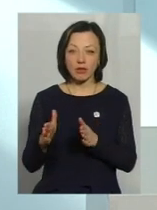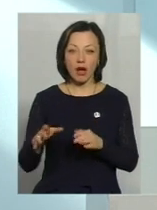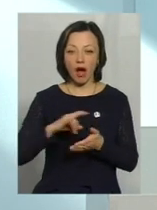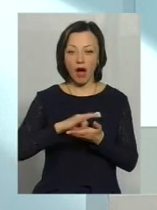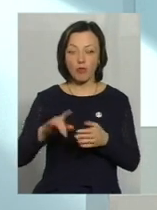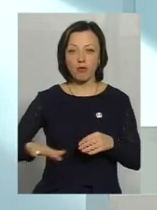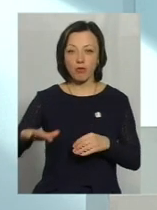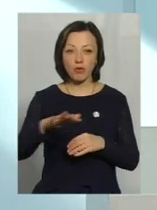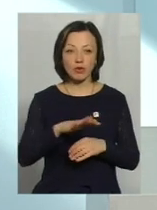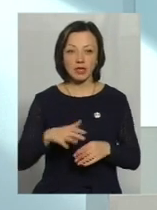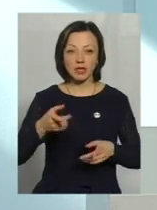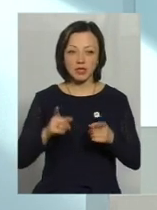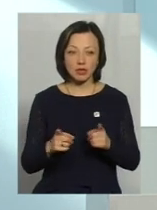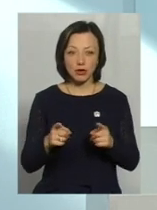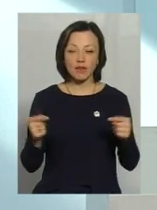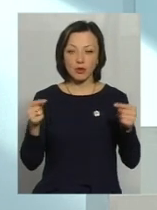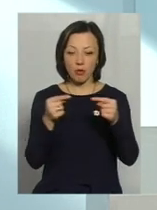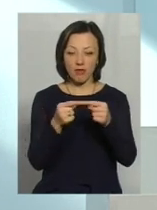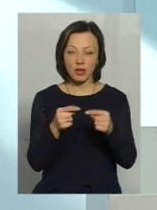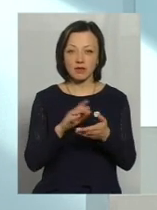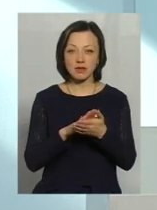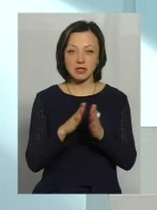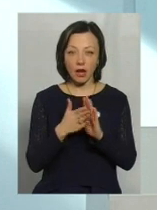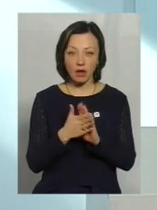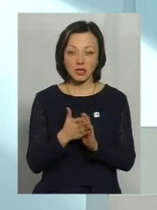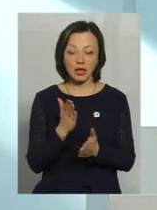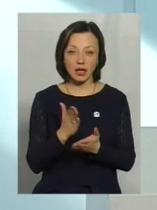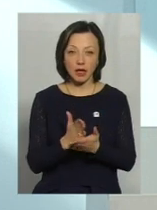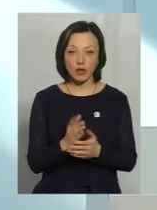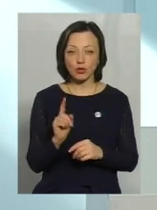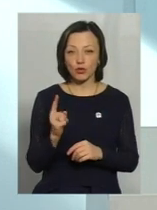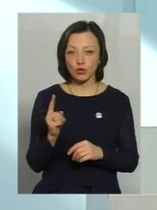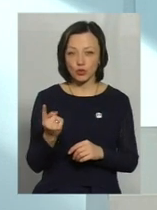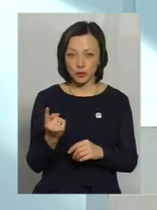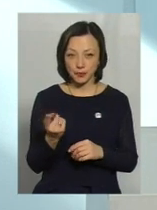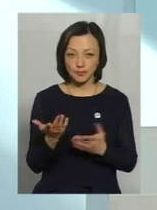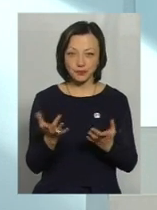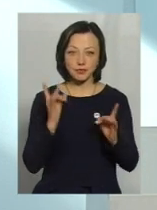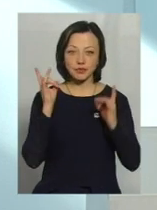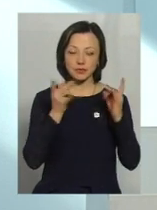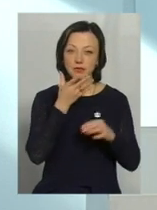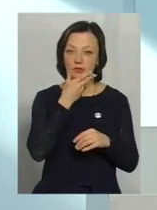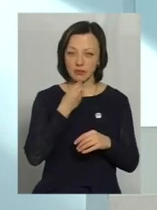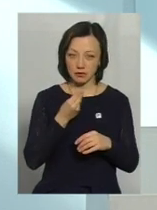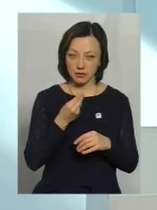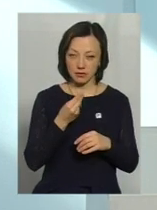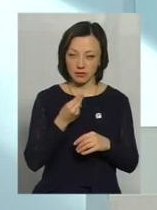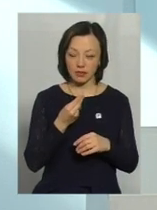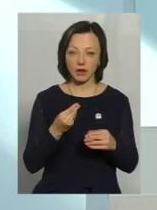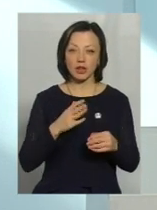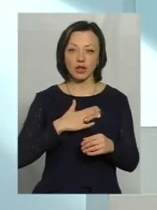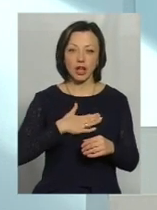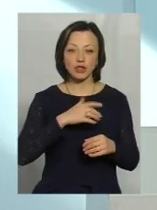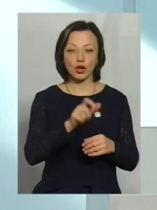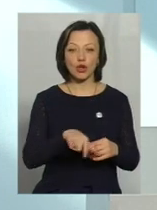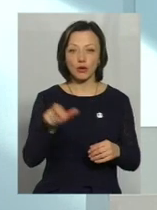щоб аеропорт дійсно відповідав тому статусу, який є, тому що звучить красиво. І наші